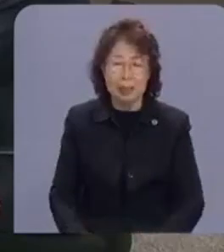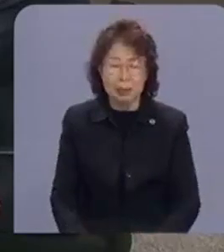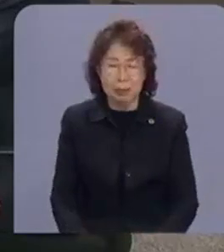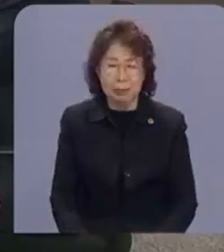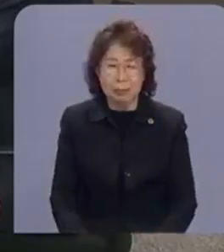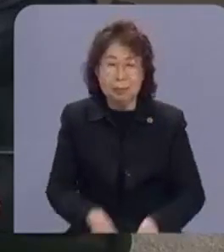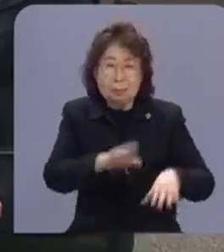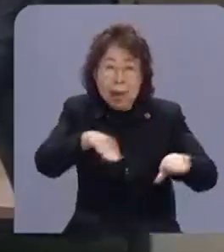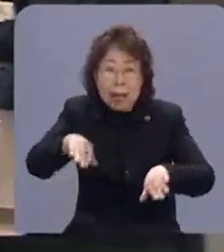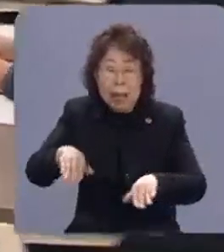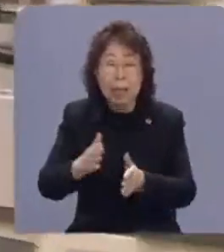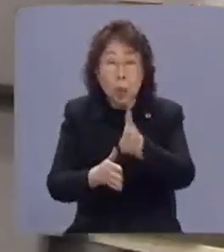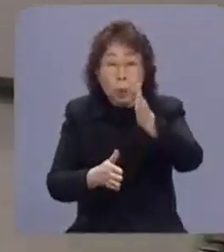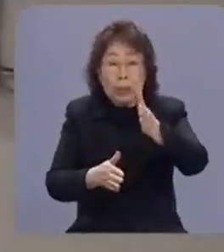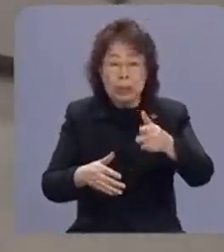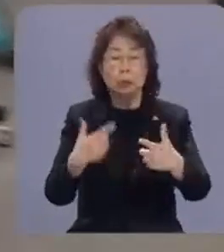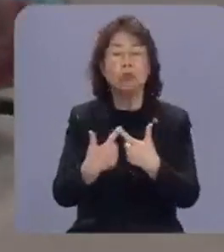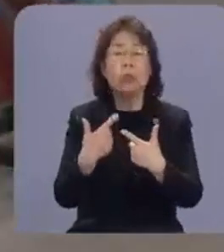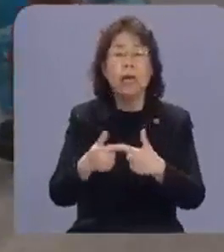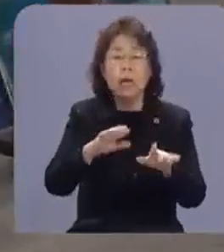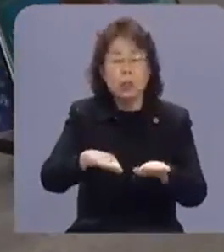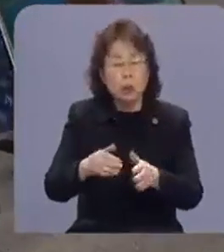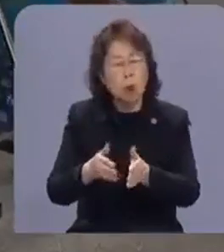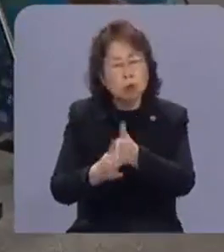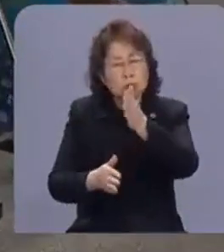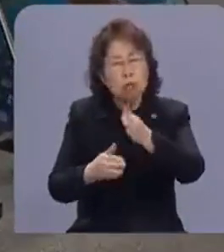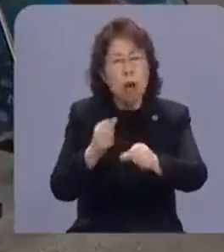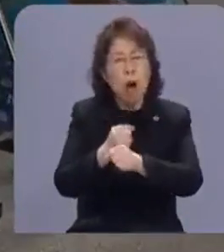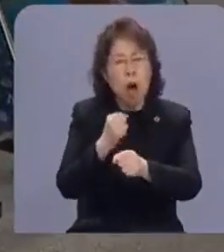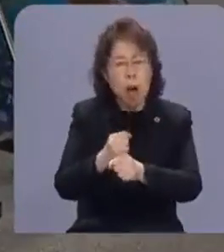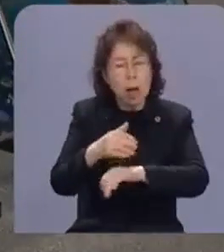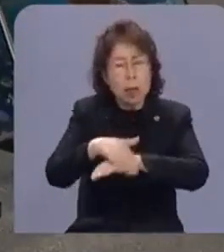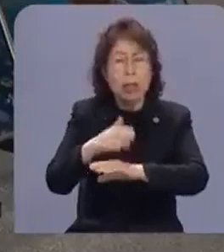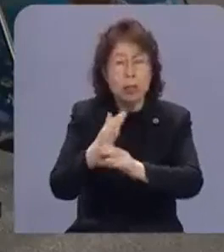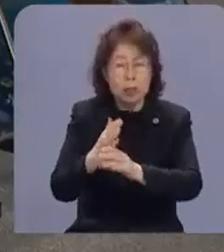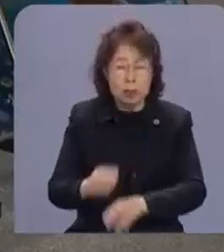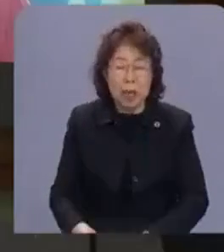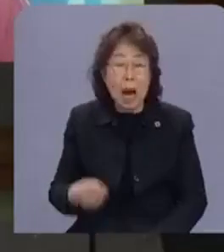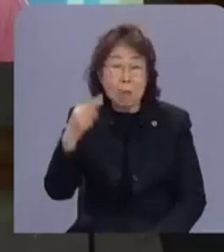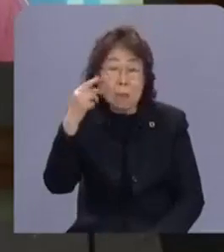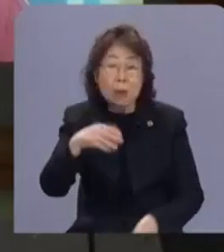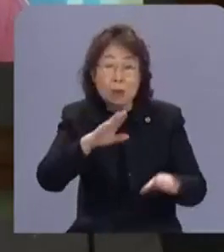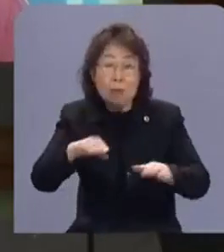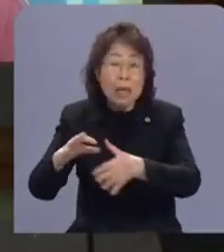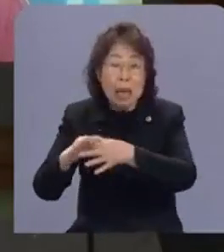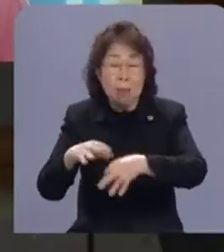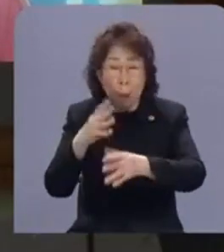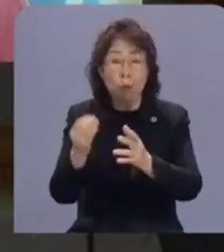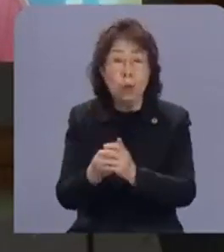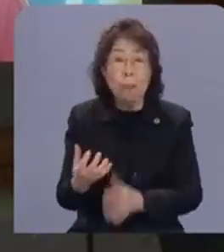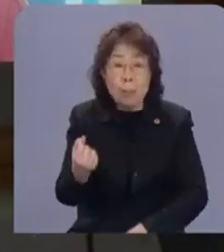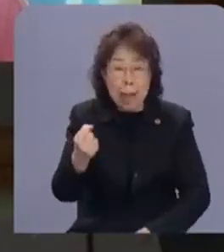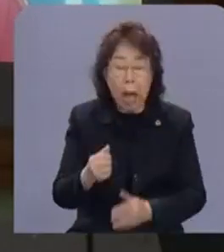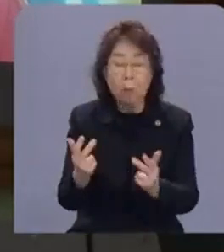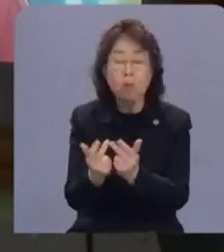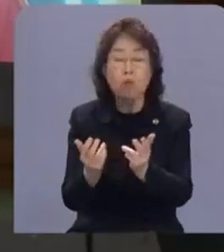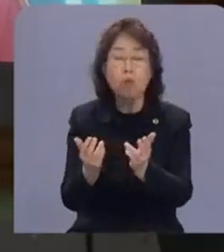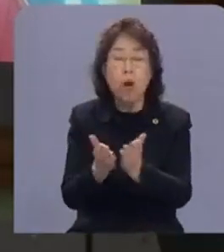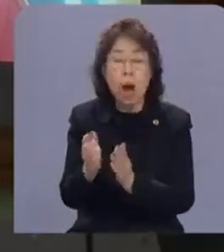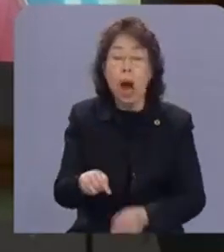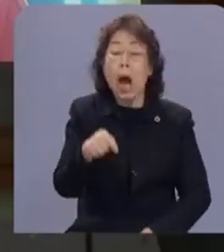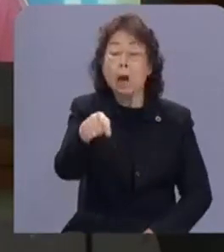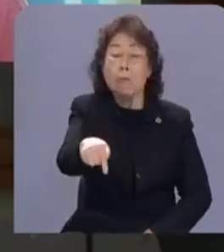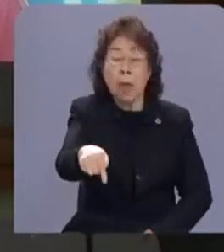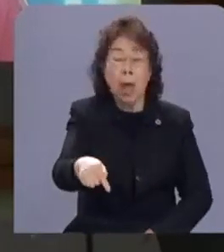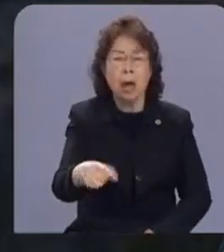이런 해상 도시는 부산에서도 추진 중입니다. 유엔 해비타트와 부산시, 미국의 해양 기업 오션익스는 북항 앞바다에 6만